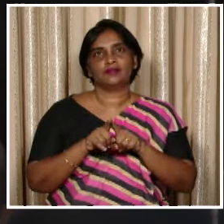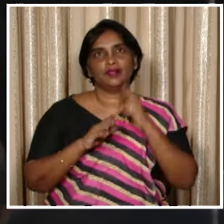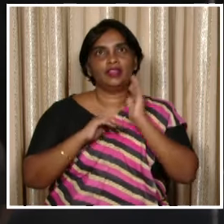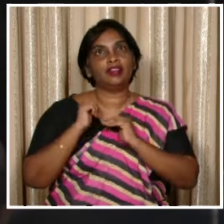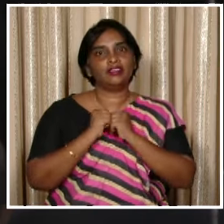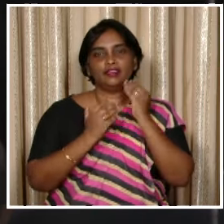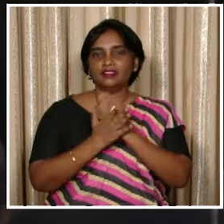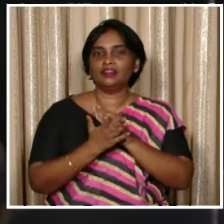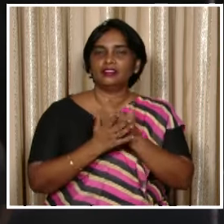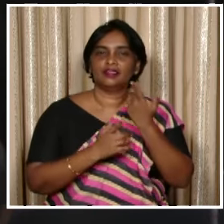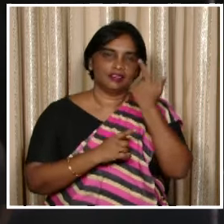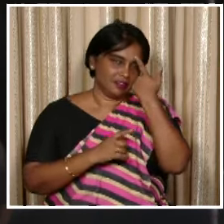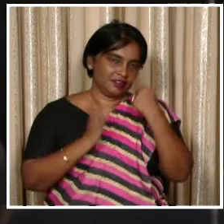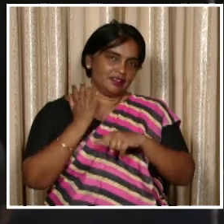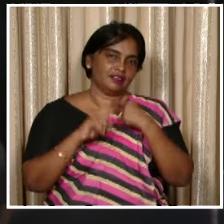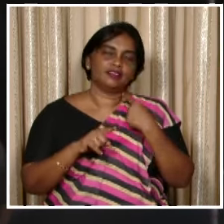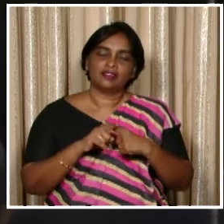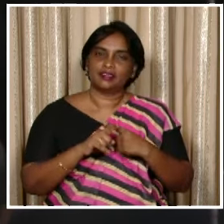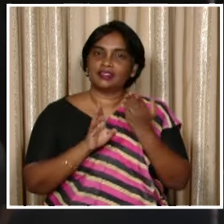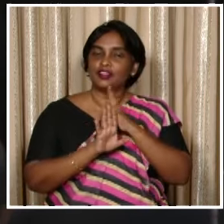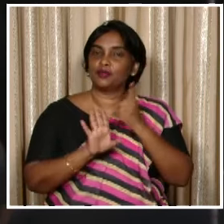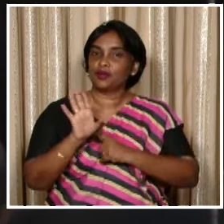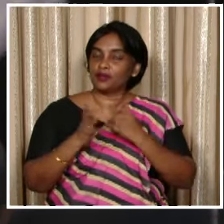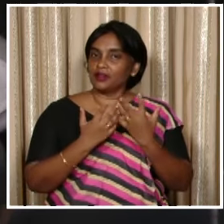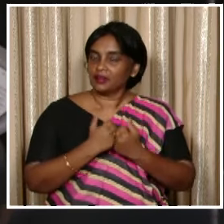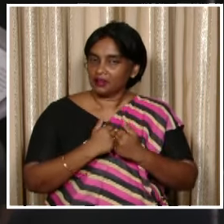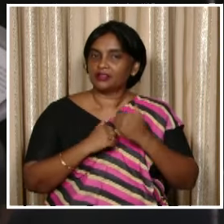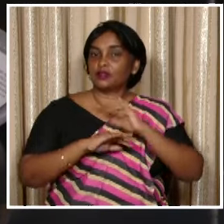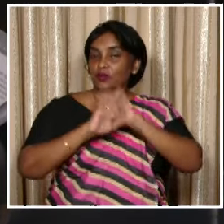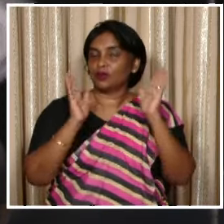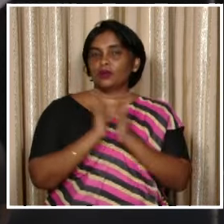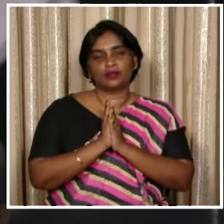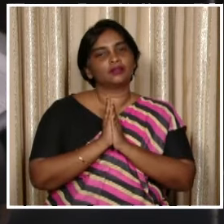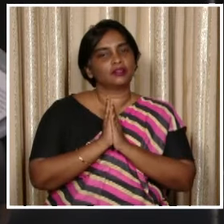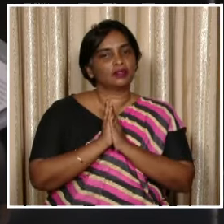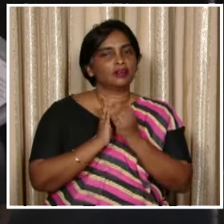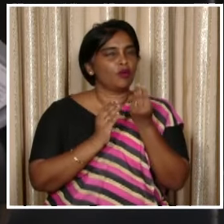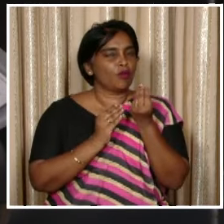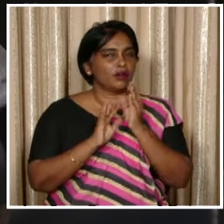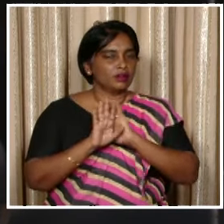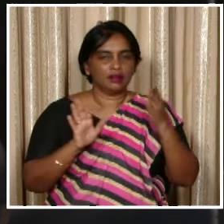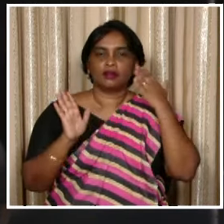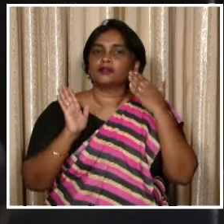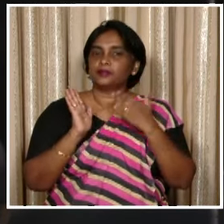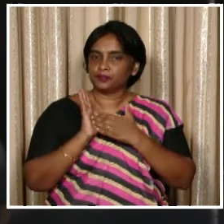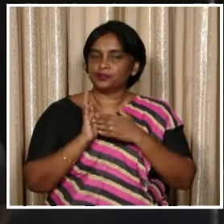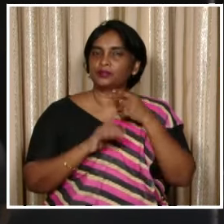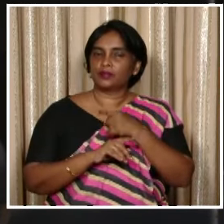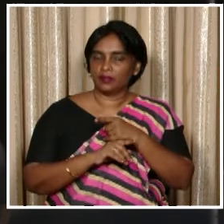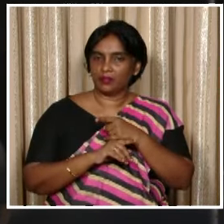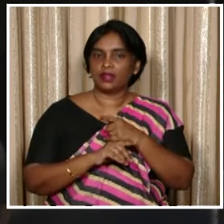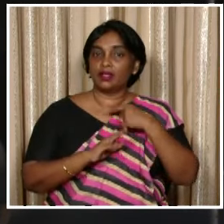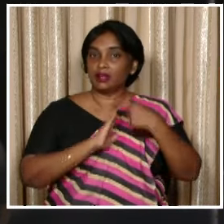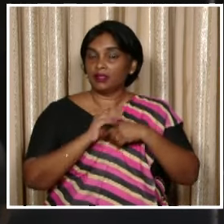උපයන විට ගෙවීමේ බද්ද ගිය අවුරුද්දේ ලබාගත්ත මුළු ප්‍රමාණය. පොඩි ගාණක් නෙමෙයි. ඒ කියන්නේ ලංකාවේ